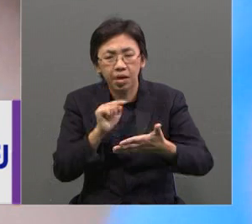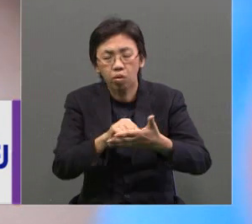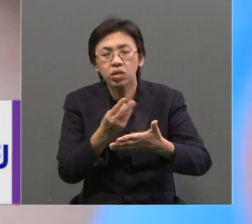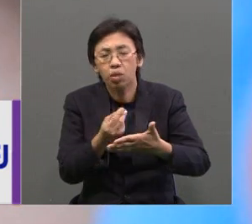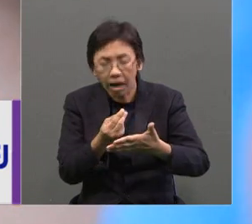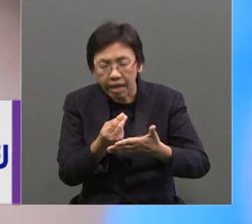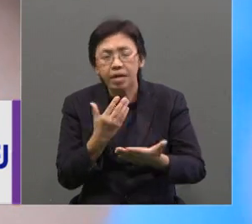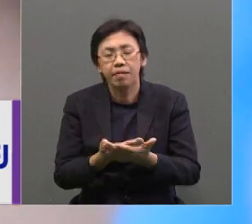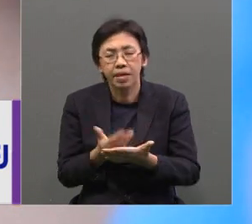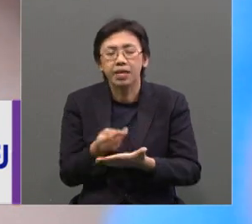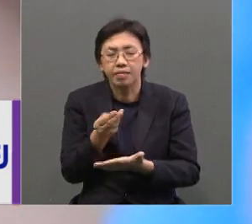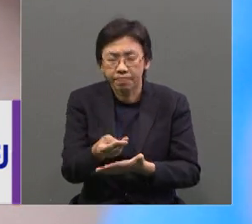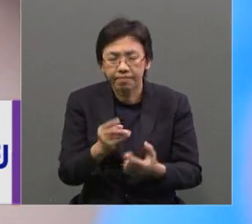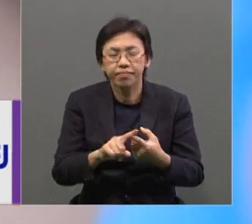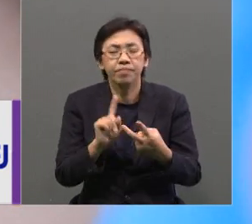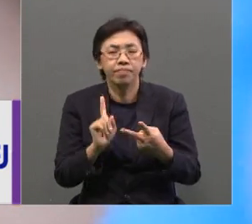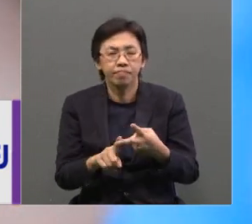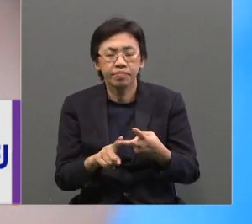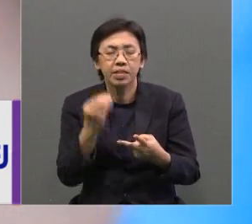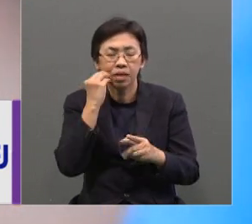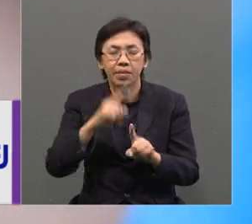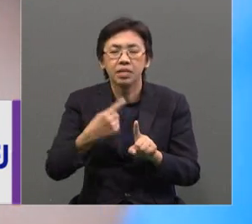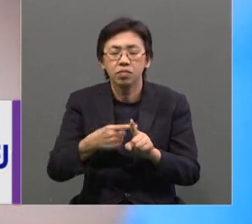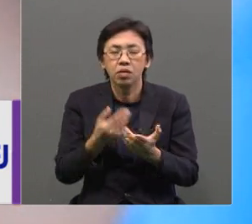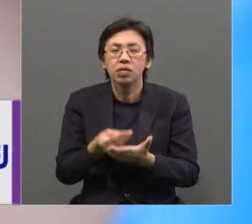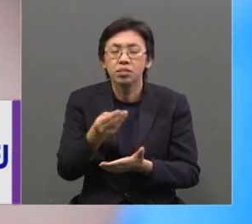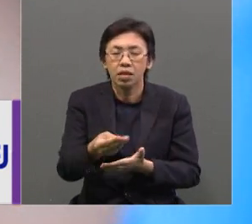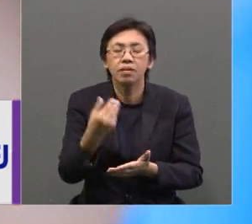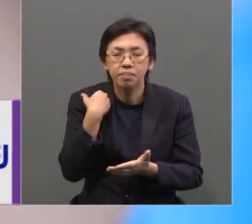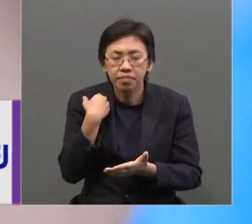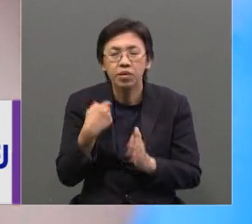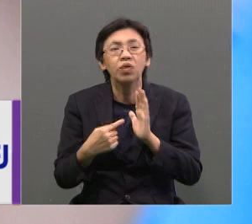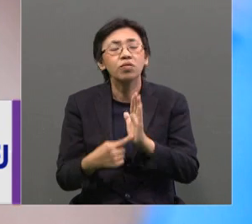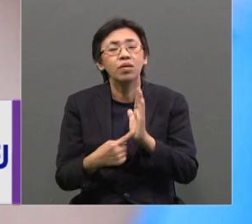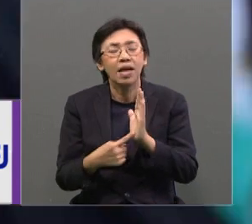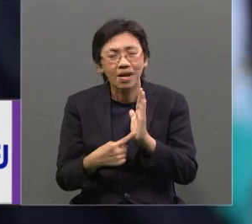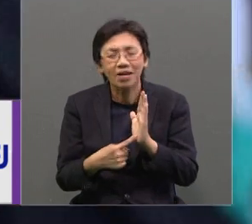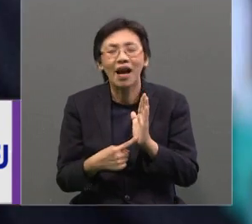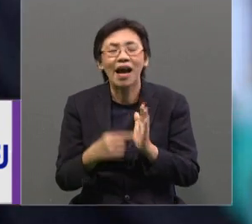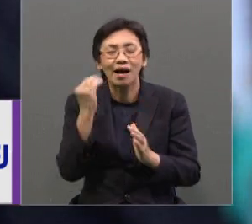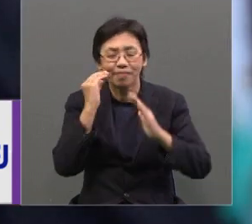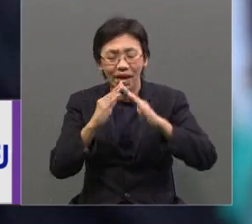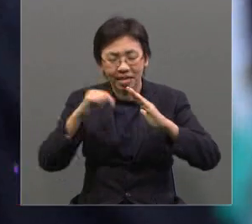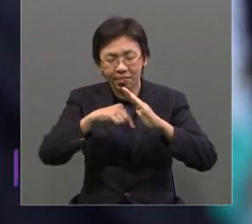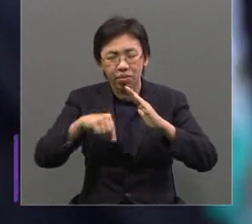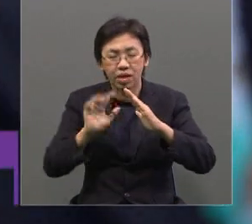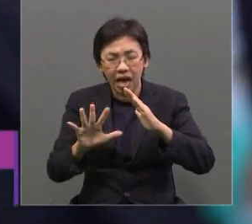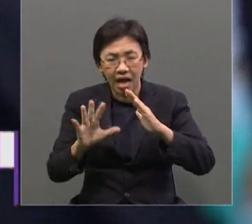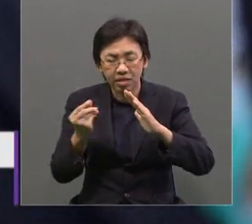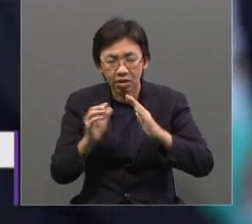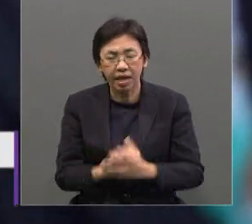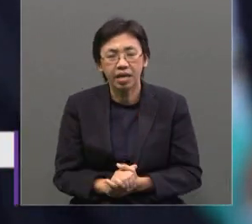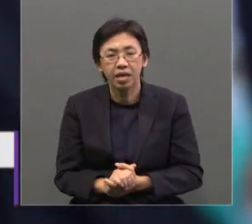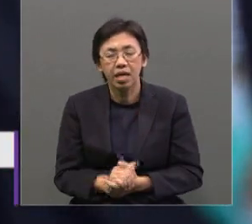ได้รับทุกคนรวมถึงกรณีที่เป็นบ้านเช่าด้วยอย่างกรณีที่บ้านเรามีอยู่กันทั้งหมด5คนเนี่ยก็จะได้ไปคน